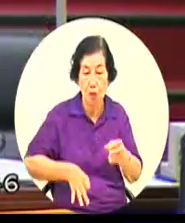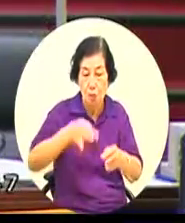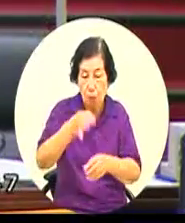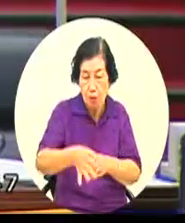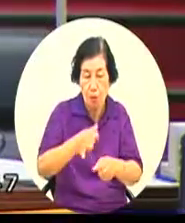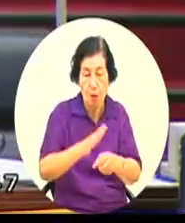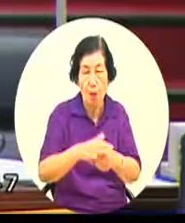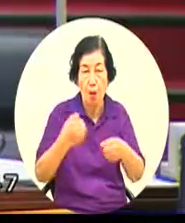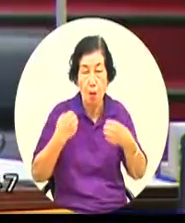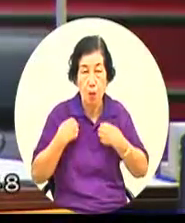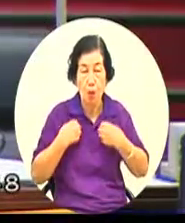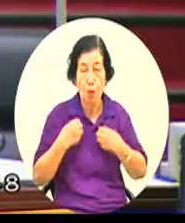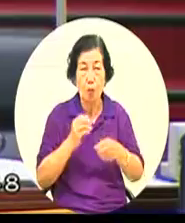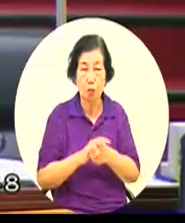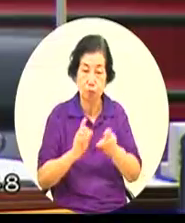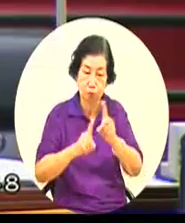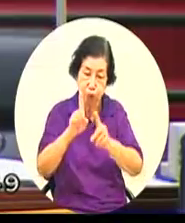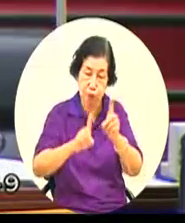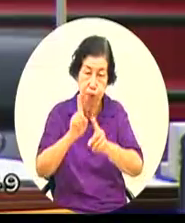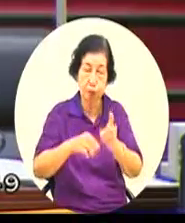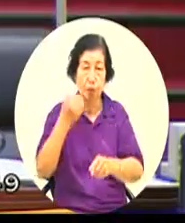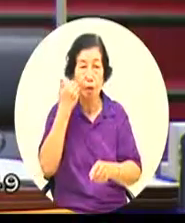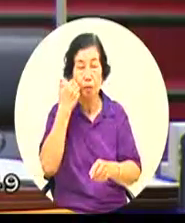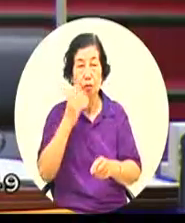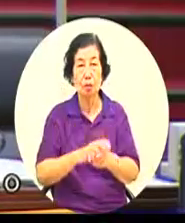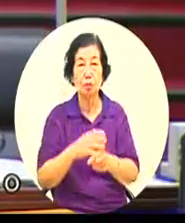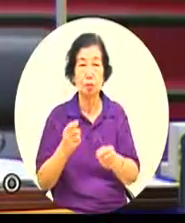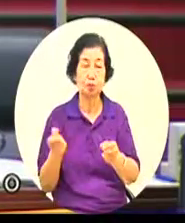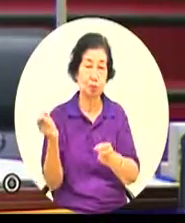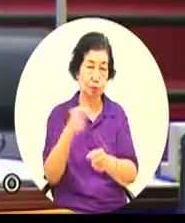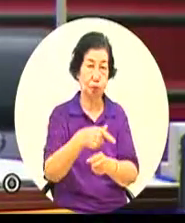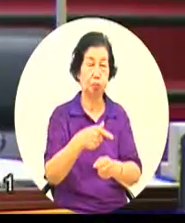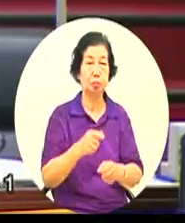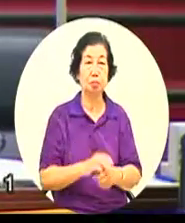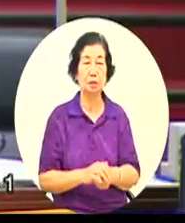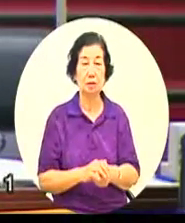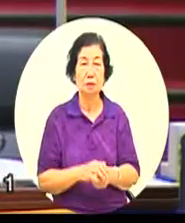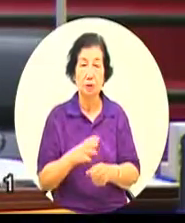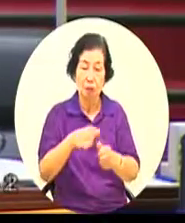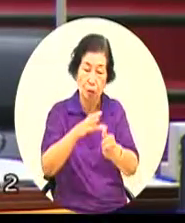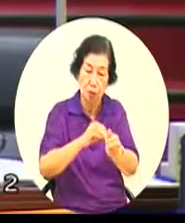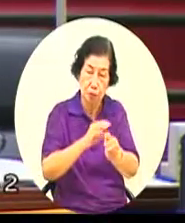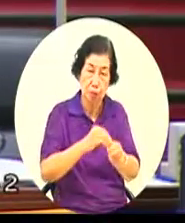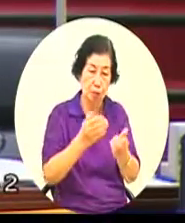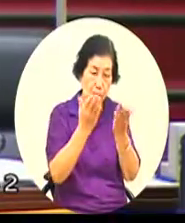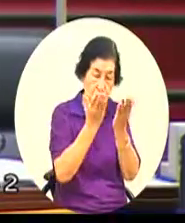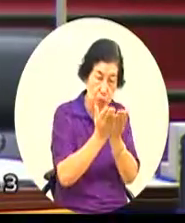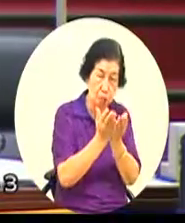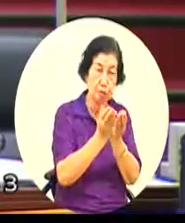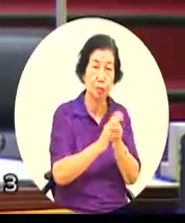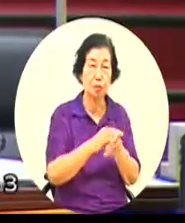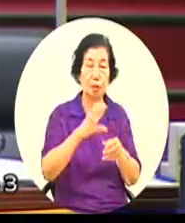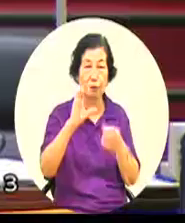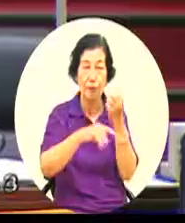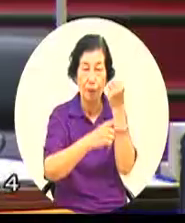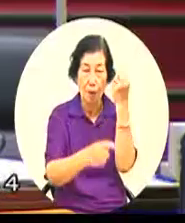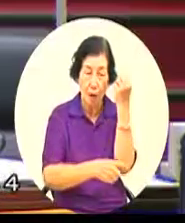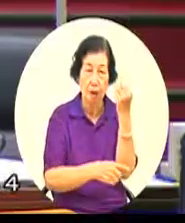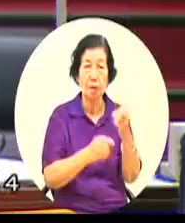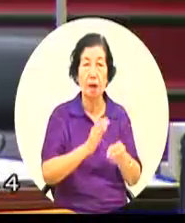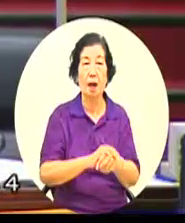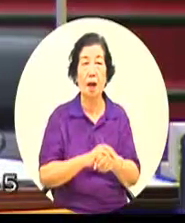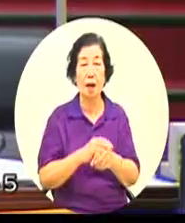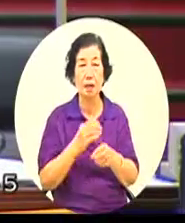下来，就是要考试技巧。你就干脆你要学读书方法，要学考试技巧，也要我都给你抛在网路